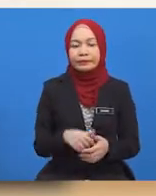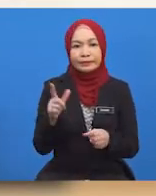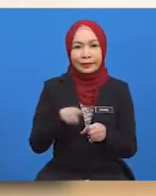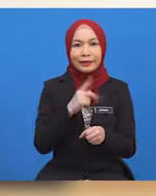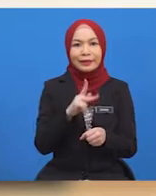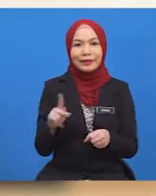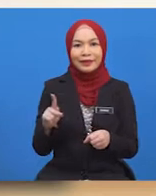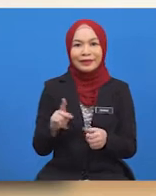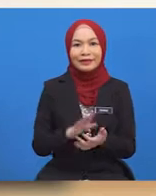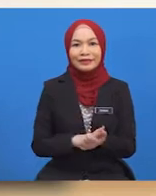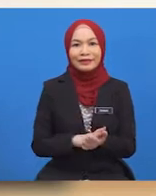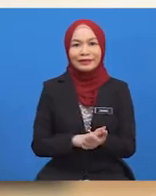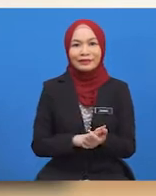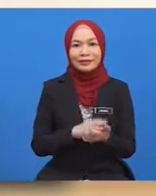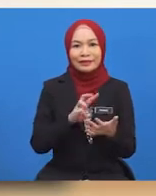dipaparkan.